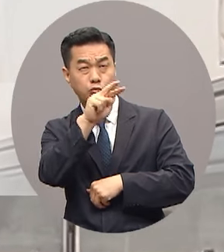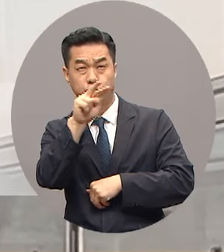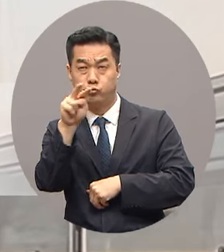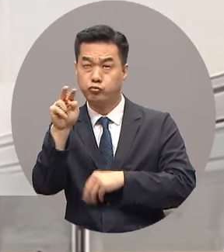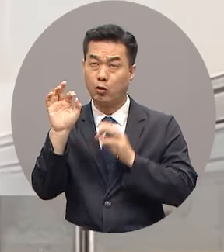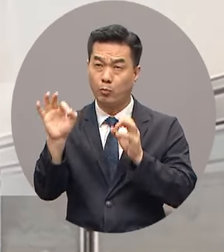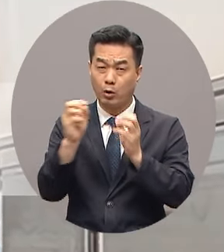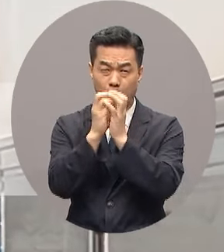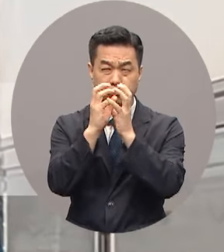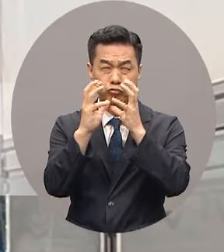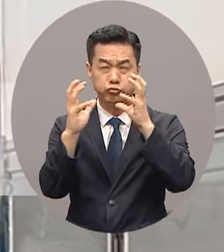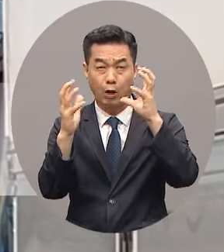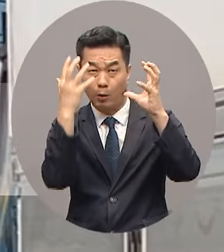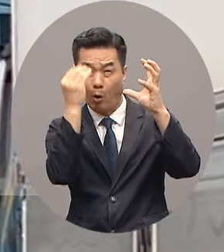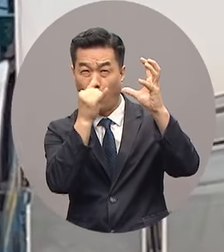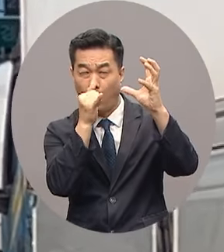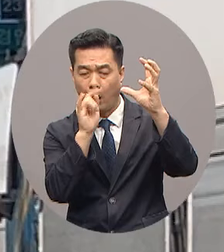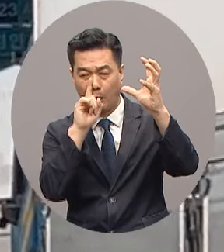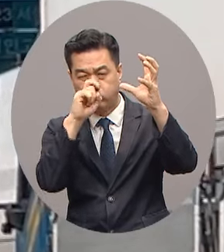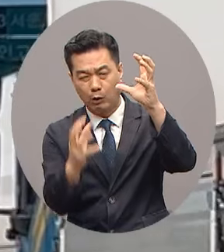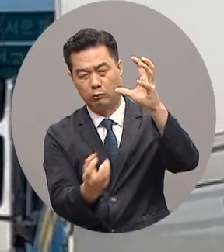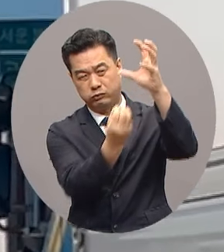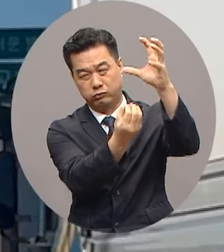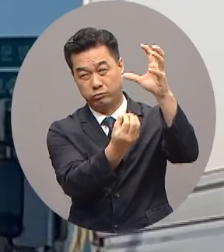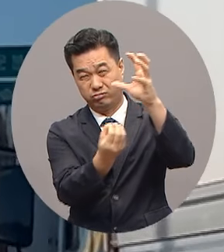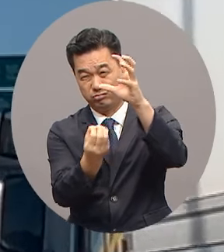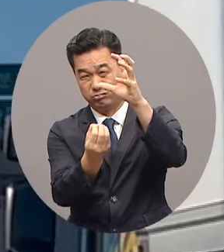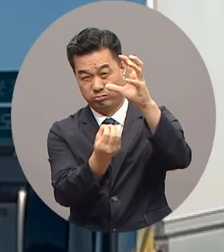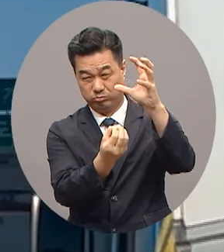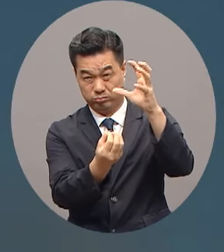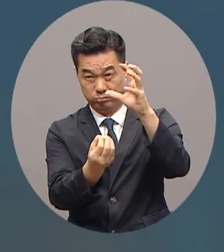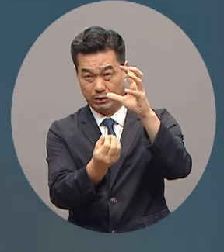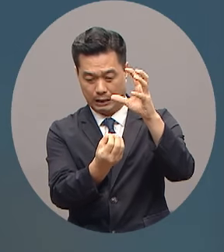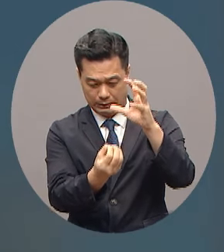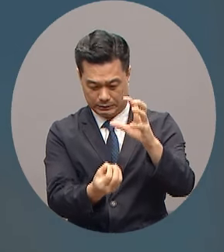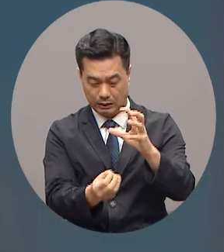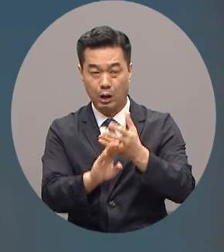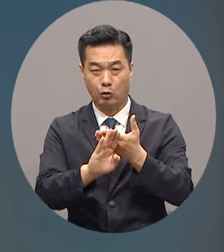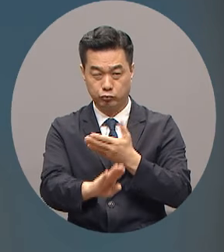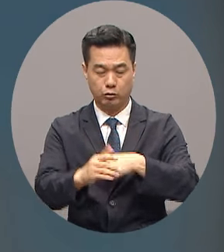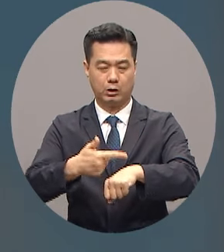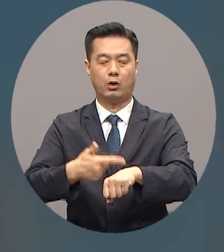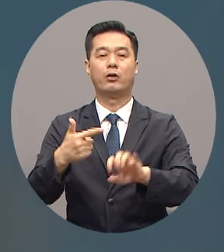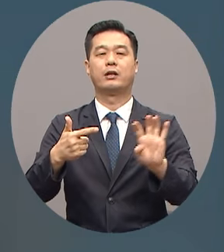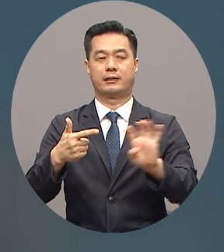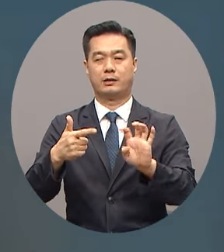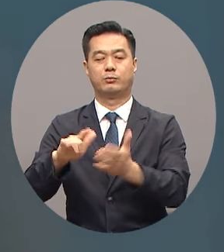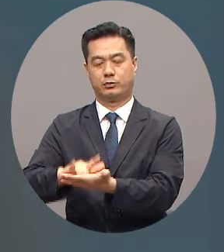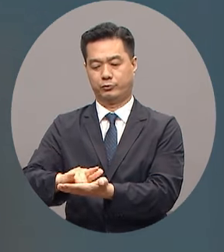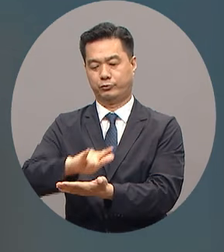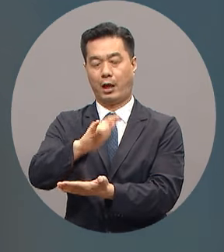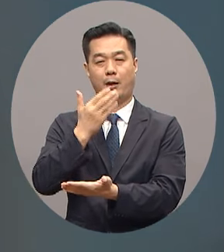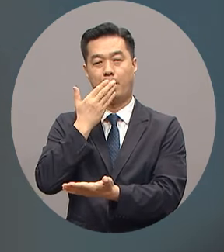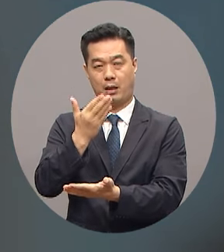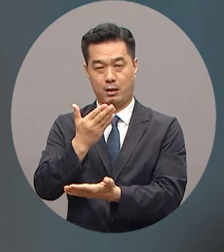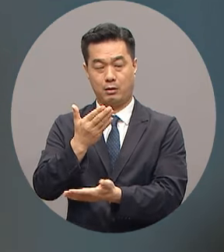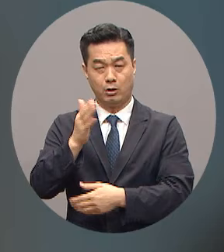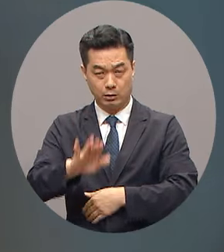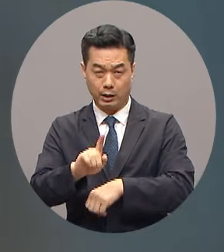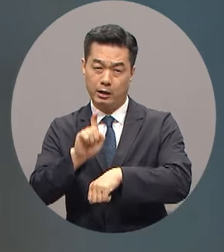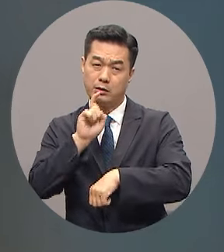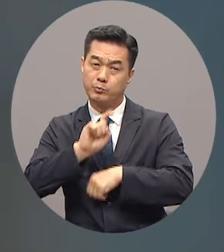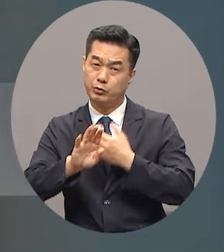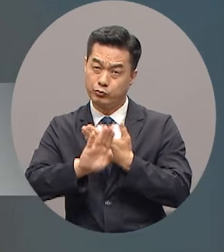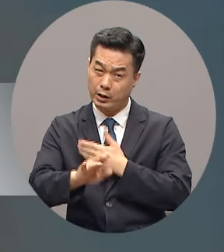쓰레기 풍선이 포착됐기 때문입니다 풍선이 낙하한 걸 확인하고 6시 40분 운항이 재개됐지만 10분 뒤